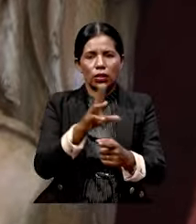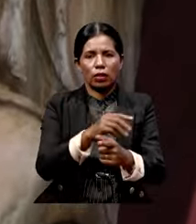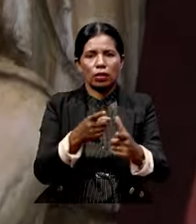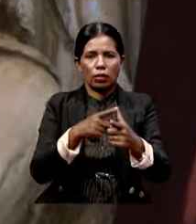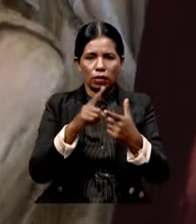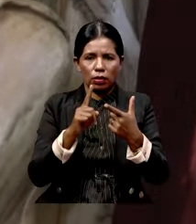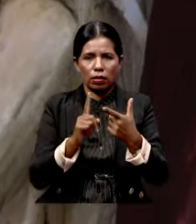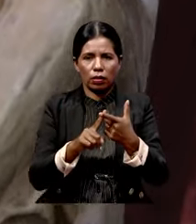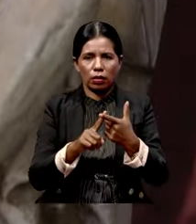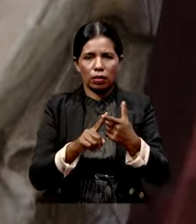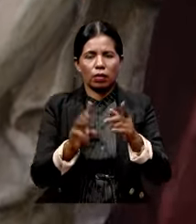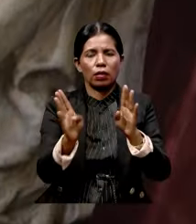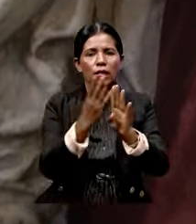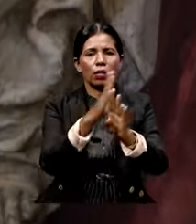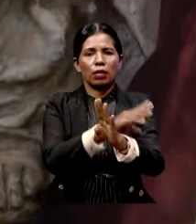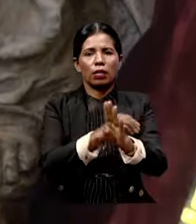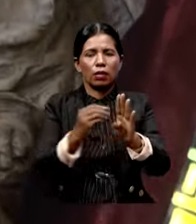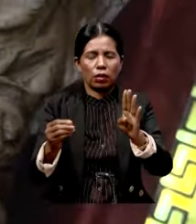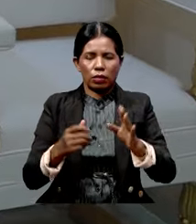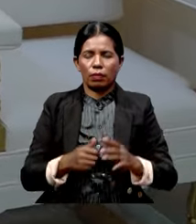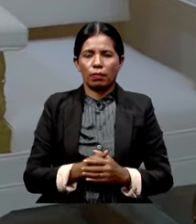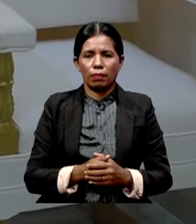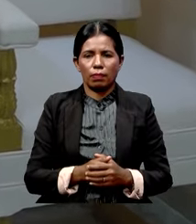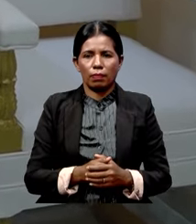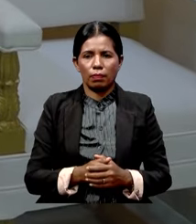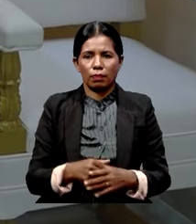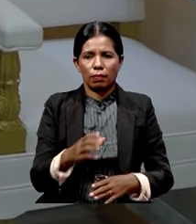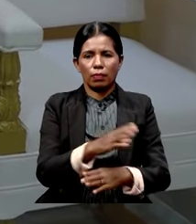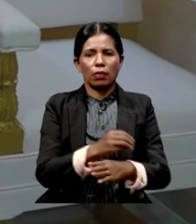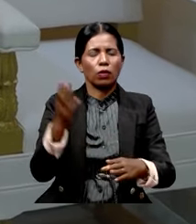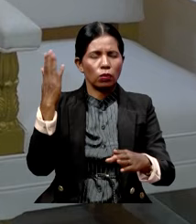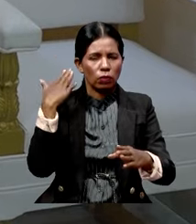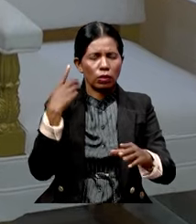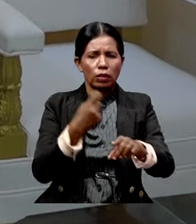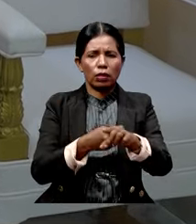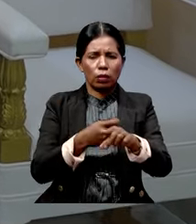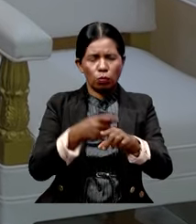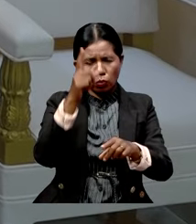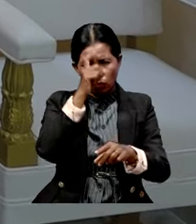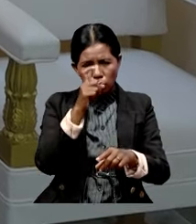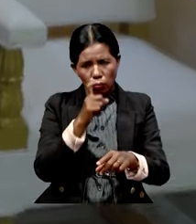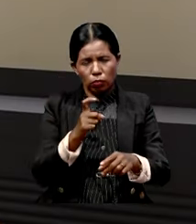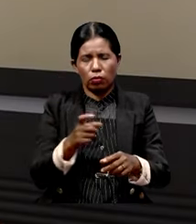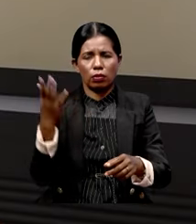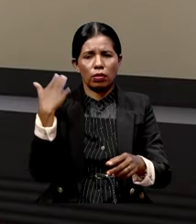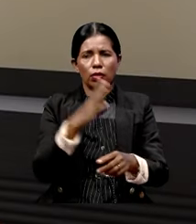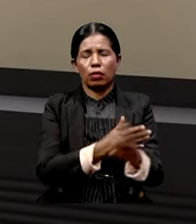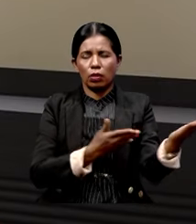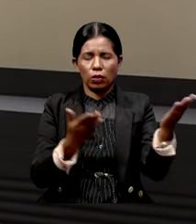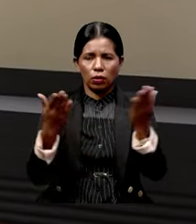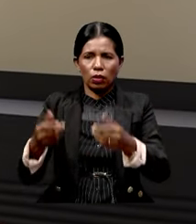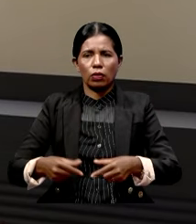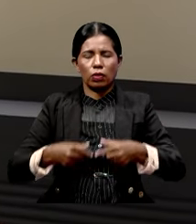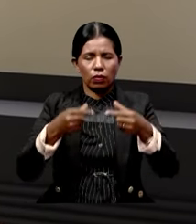itu dibuka tutup itu harus pakai besi yang kayak zaman dulu punya, yang tua sekali itu. Itu dibawa sendiri, diserahkan